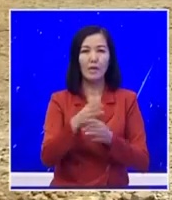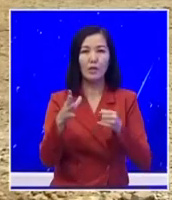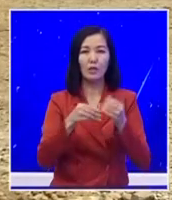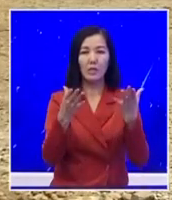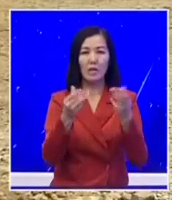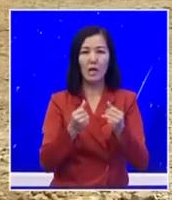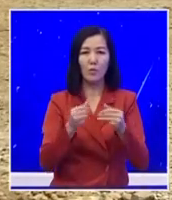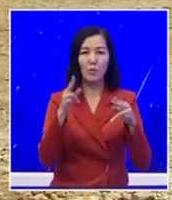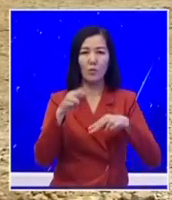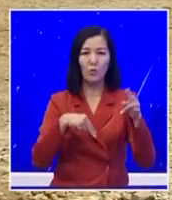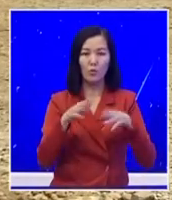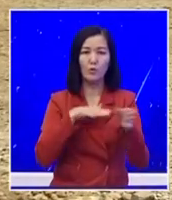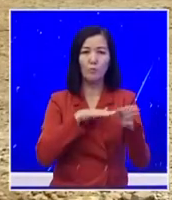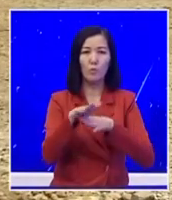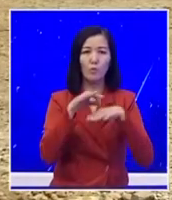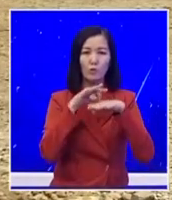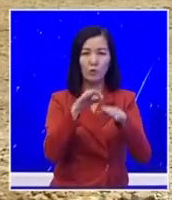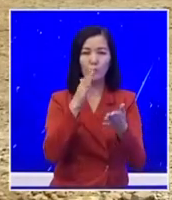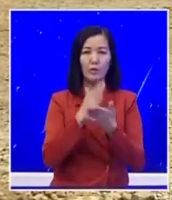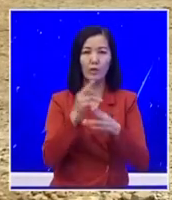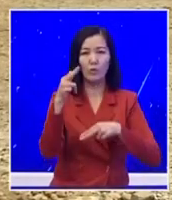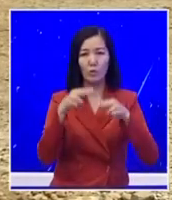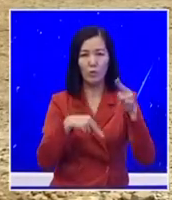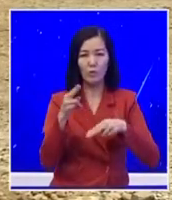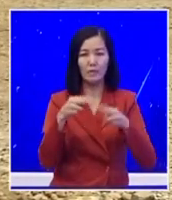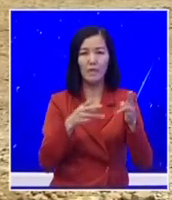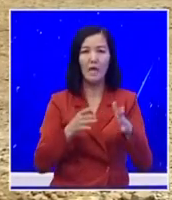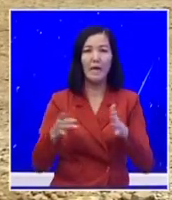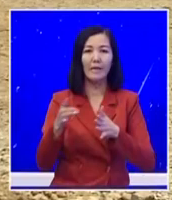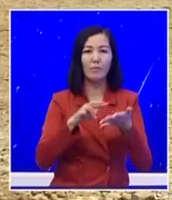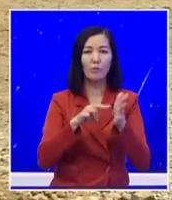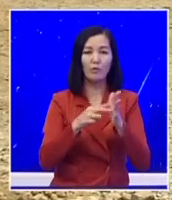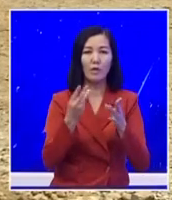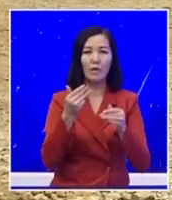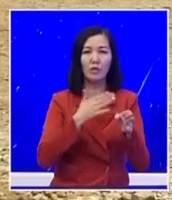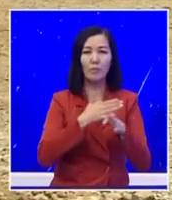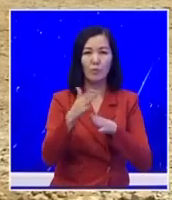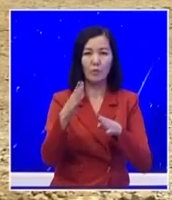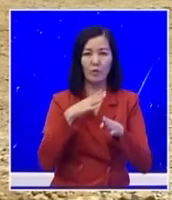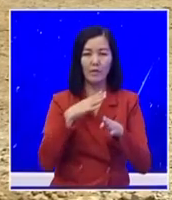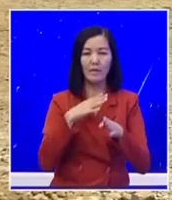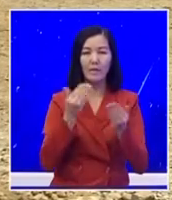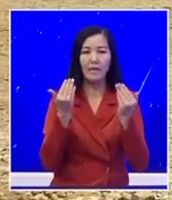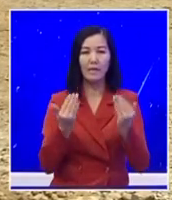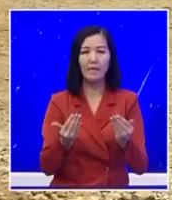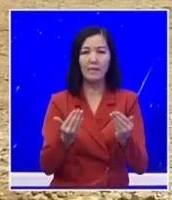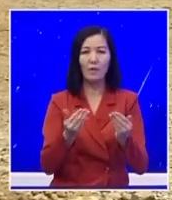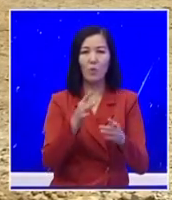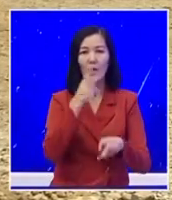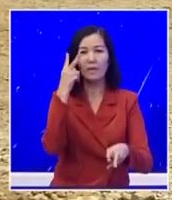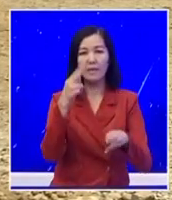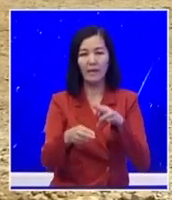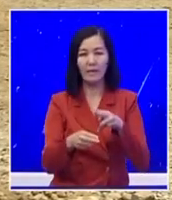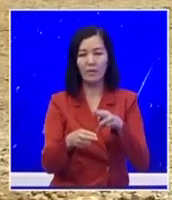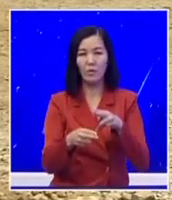толыққанды жүргізіліп жатыр. Оның да құрылысына республикалық бюджеттен қаржы қарастырылған. Енді мерзім аяқталу